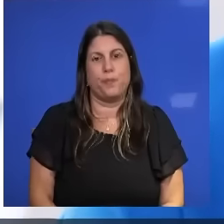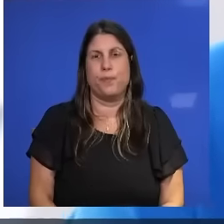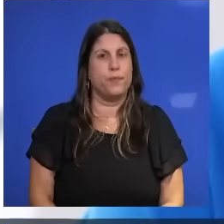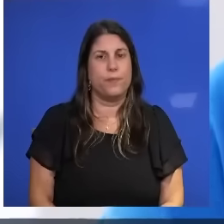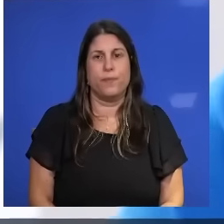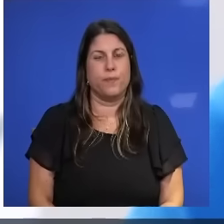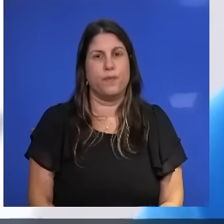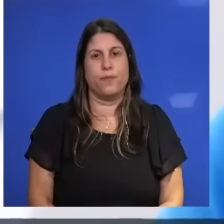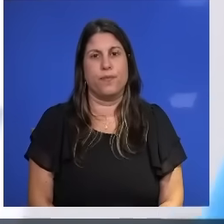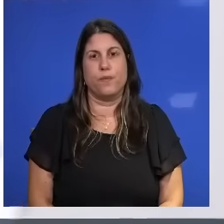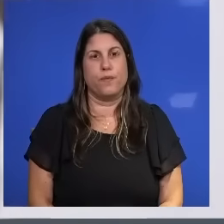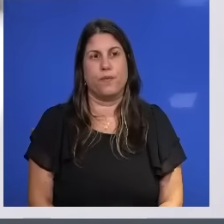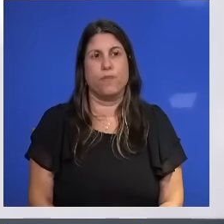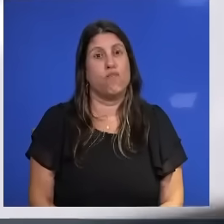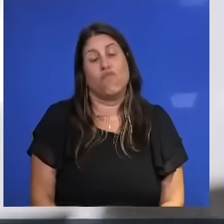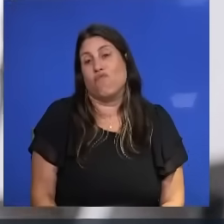לא יודע.